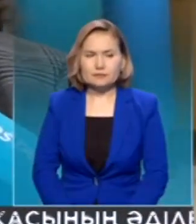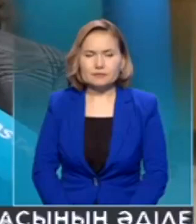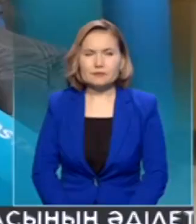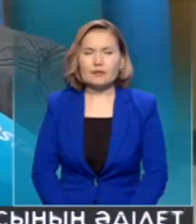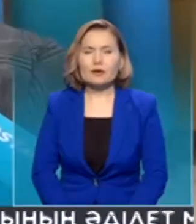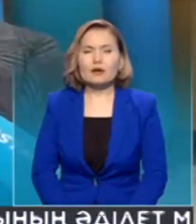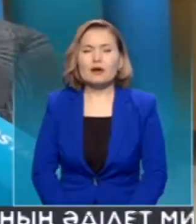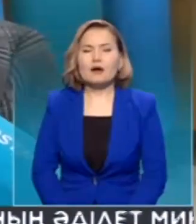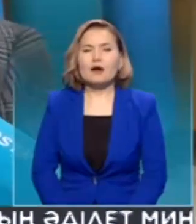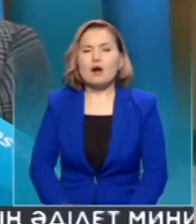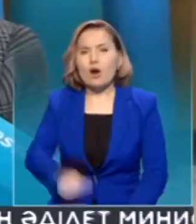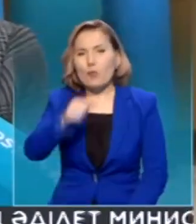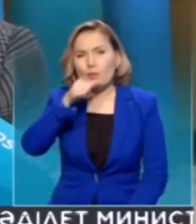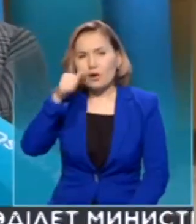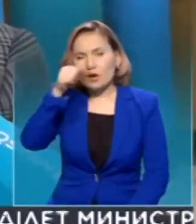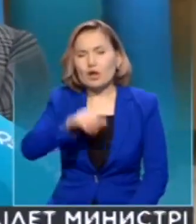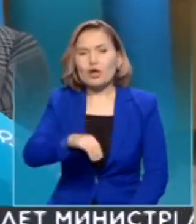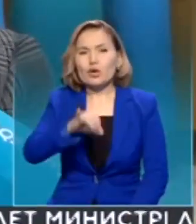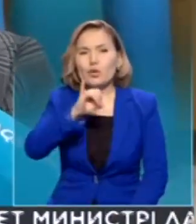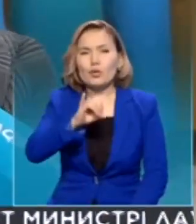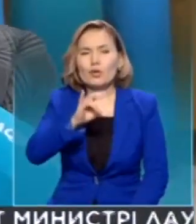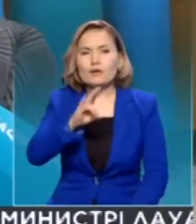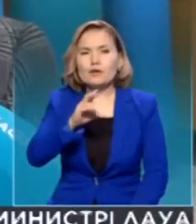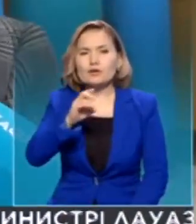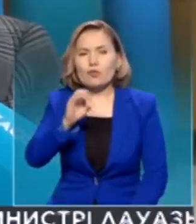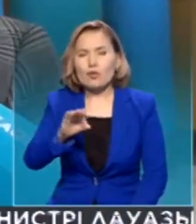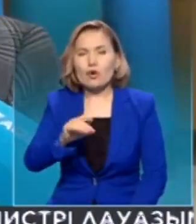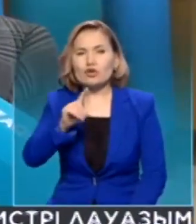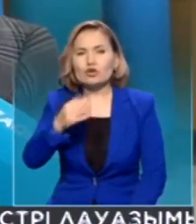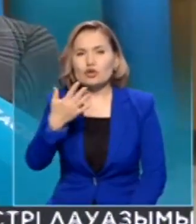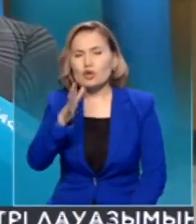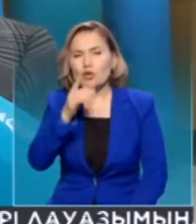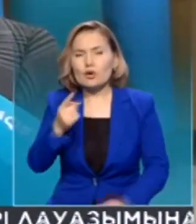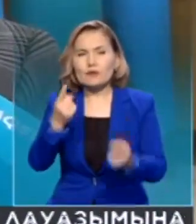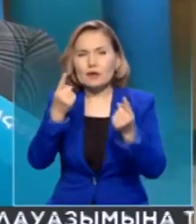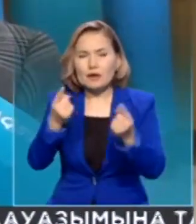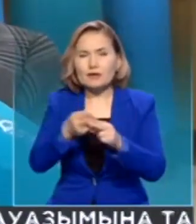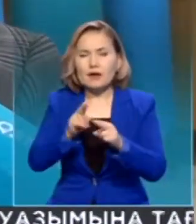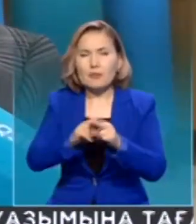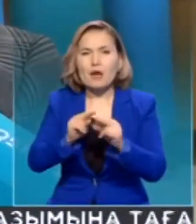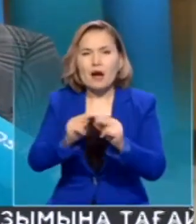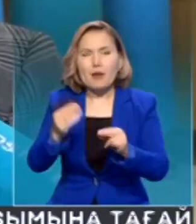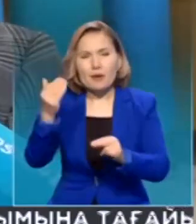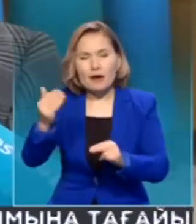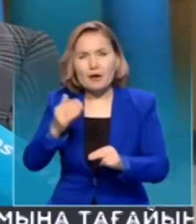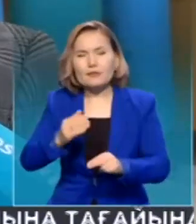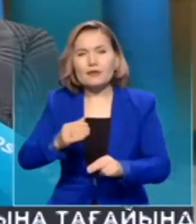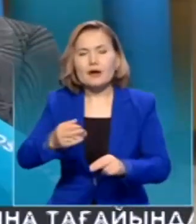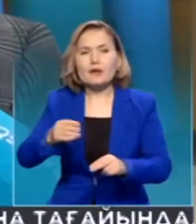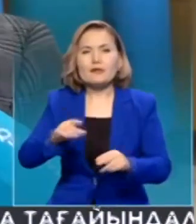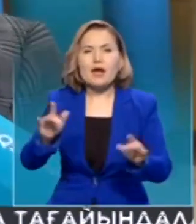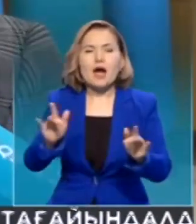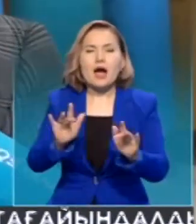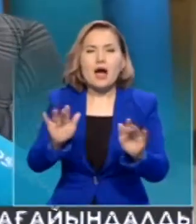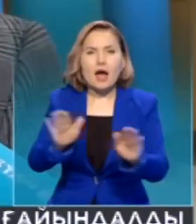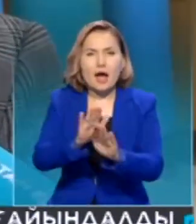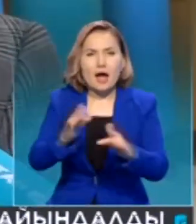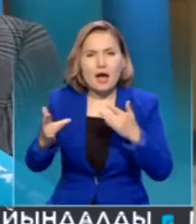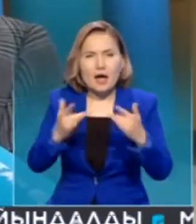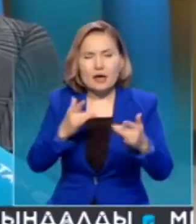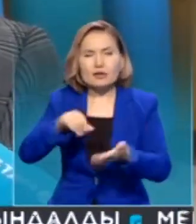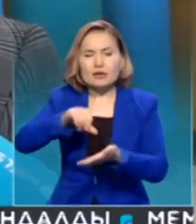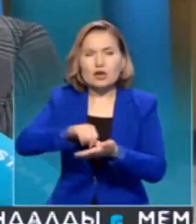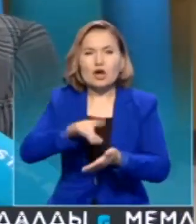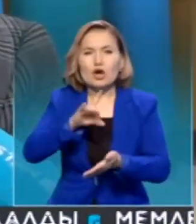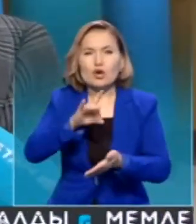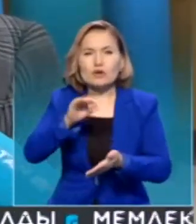150-летие. Мысалы, былтыр ЮНЕСКО шеңберінде ұлт ұстазы Ахмет Байтұрсынұлының 150 жылдық және әйгілі әнші Роза Бағланованың 100 жылдық мерейтойлары